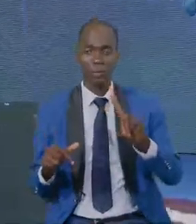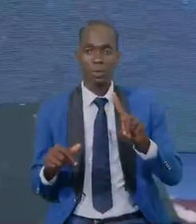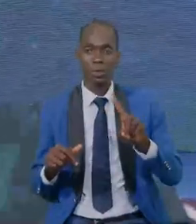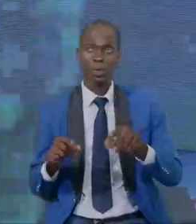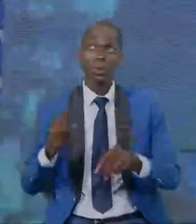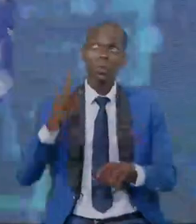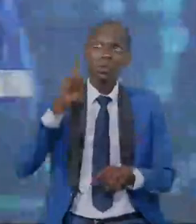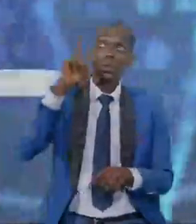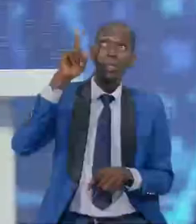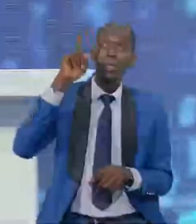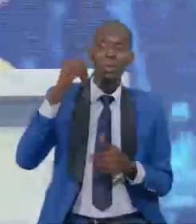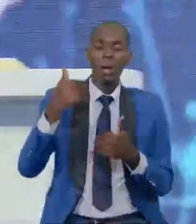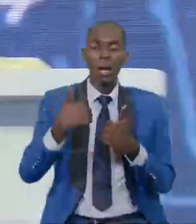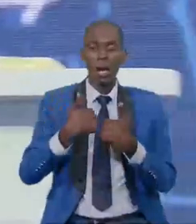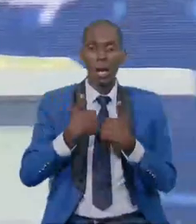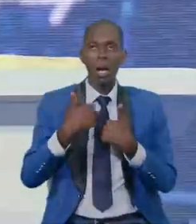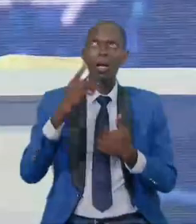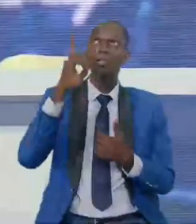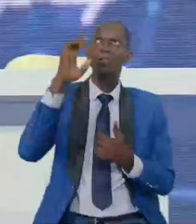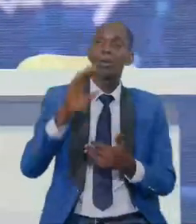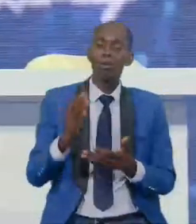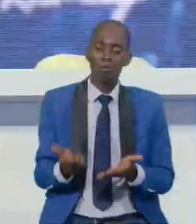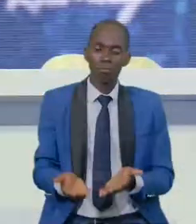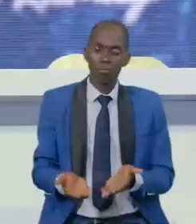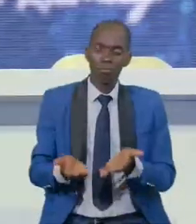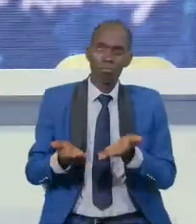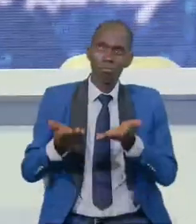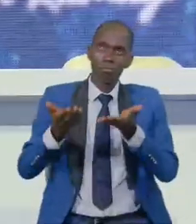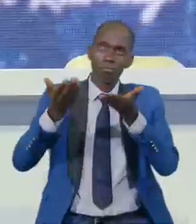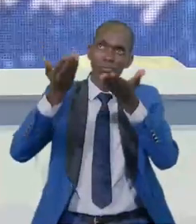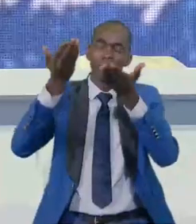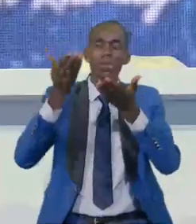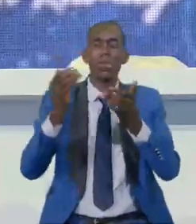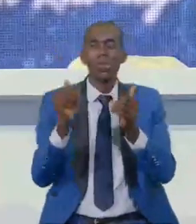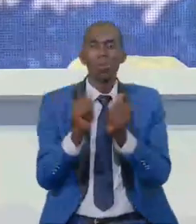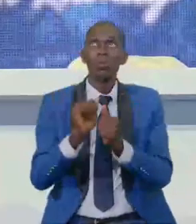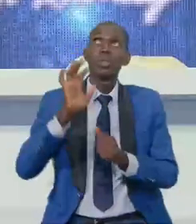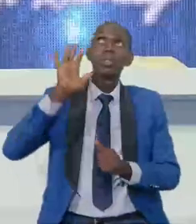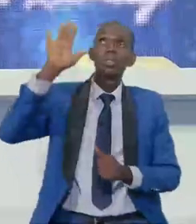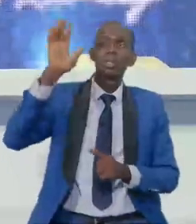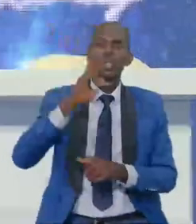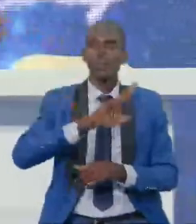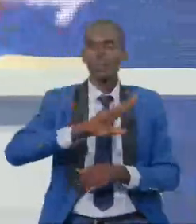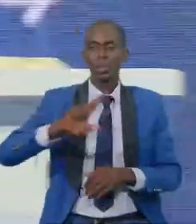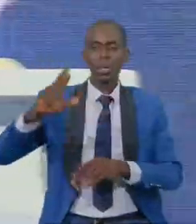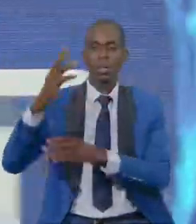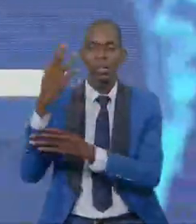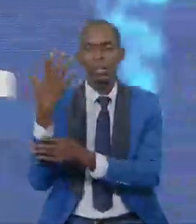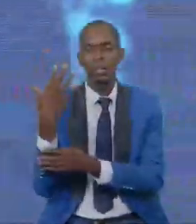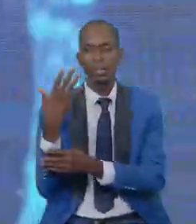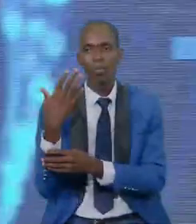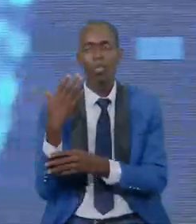God exalted with his right hand. Dieu l'a élevé par sa droite.